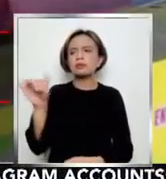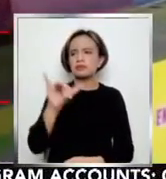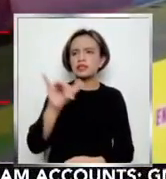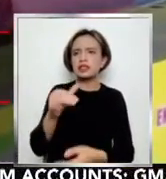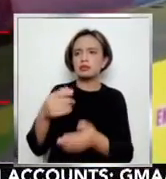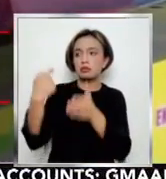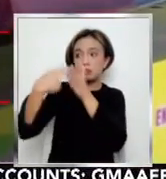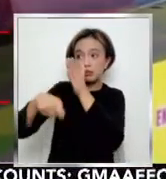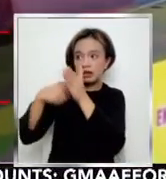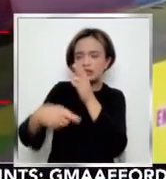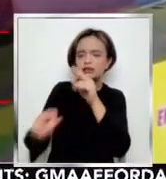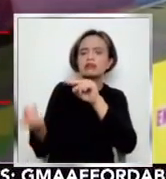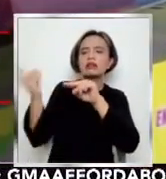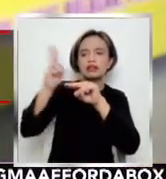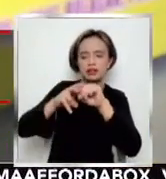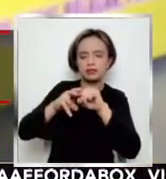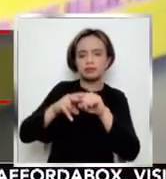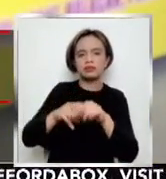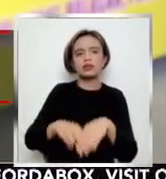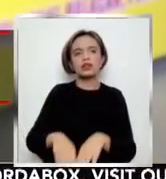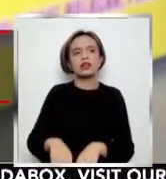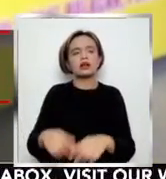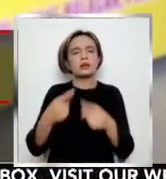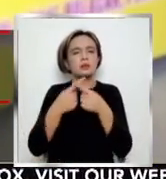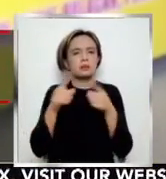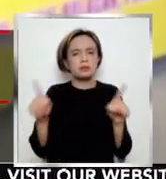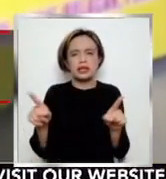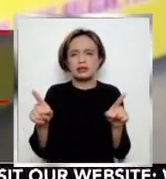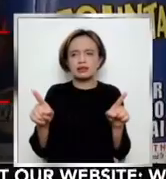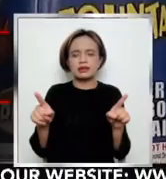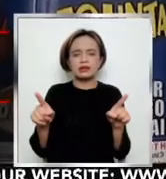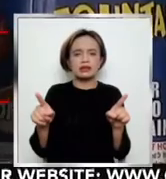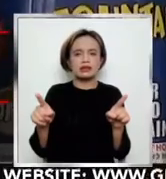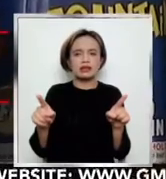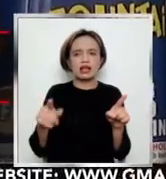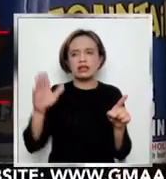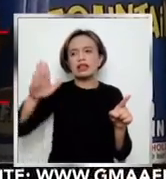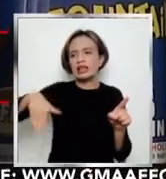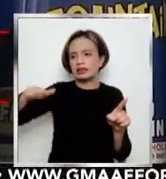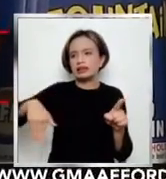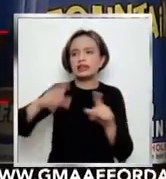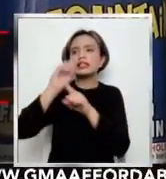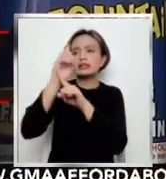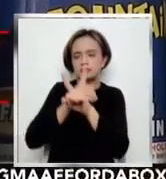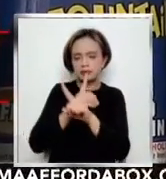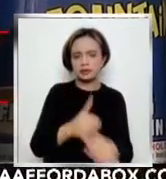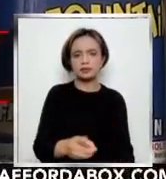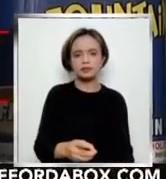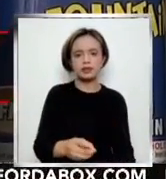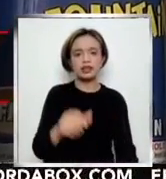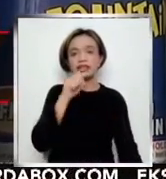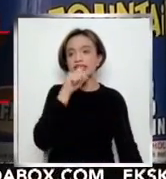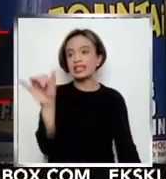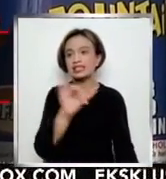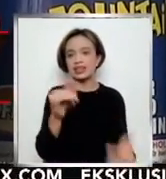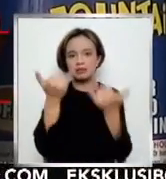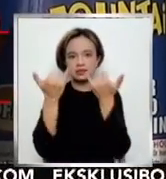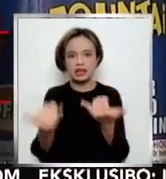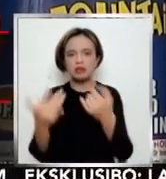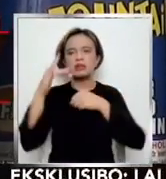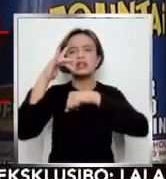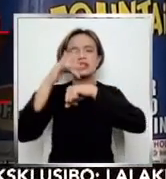Yung pagkaya lang yung latter part na po ng December. Unlike ngayon, medyo maaga pa lang,